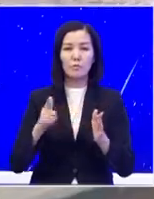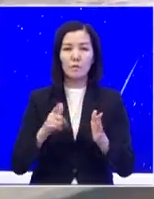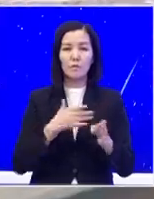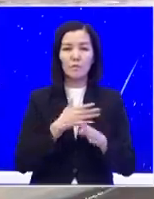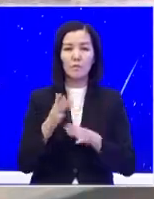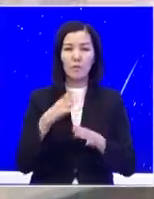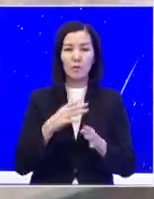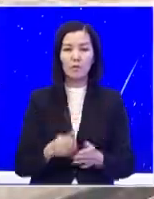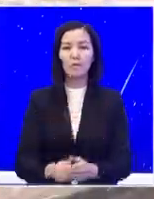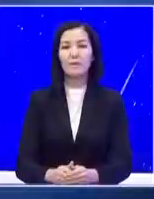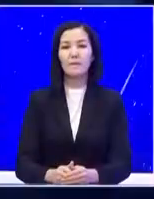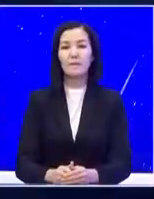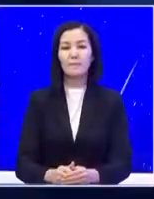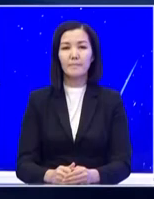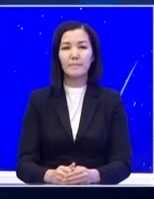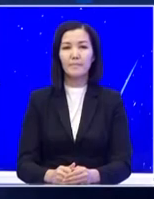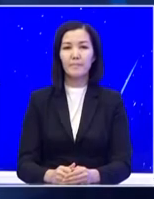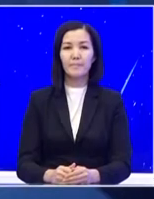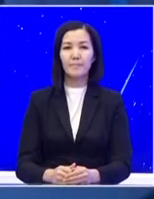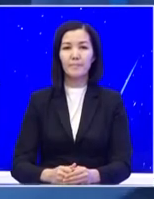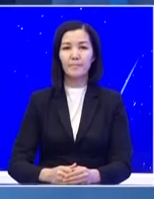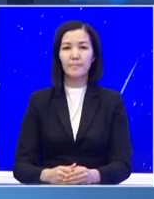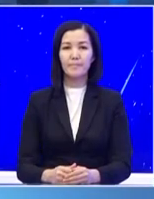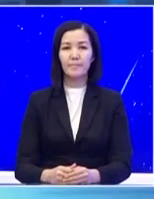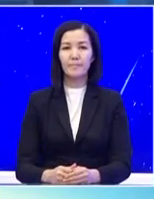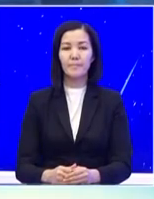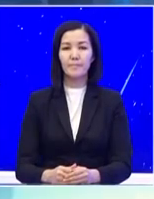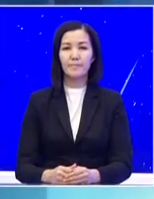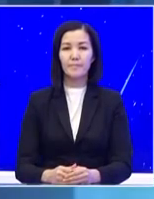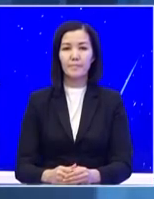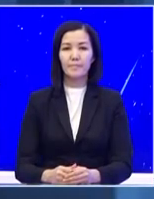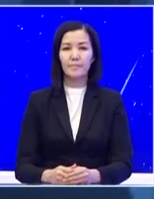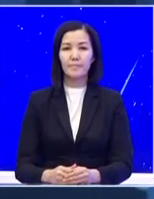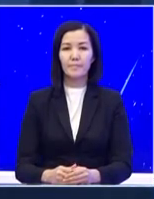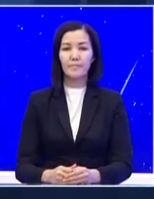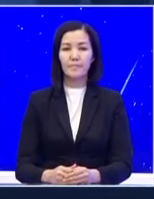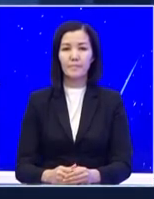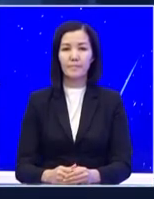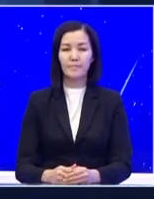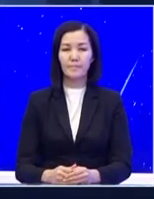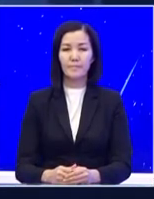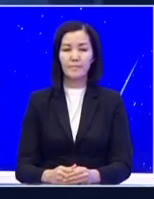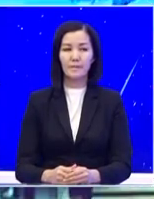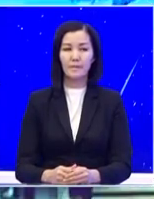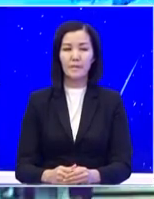қаржы қарастырылып отыр. Құрманжан Қасымжанұлы, Аманжол Жөнкешев, Жетісу арнасы.